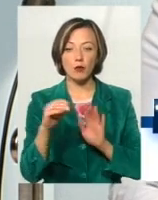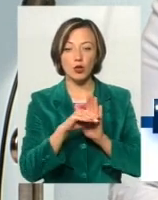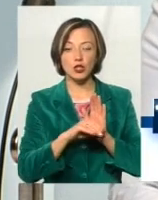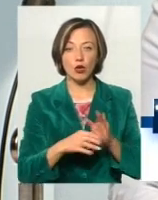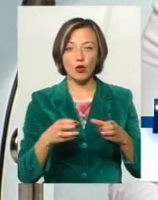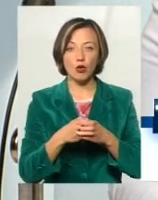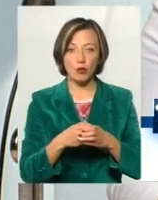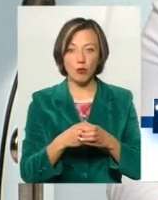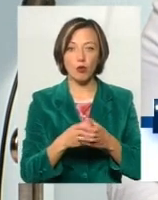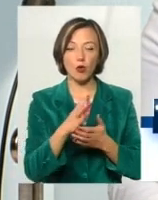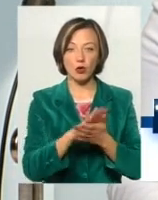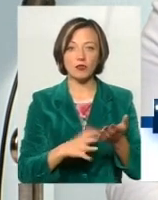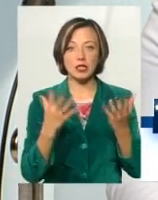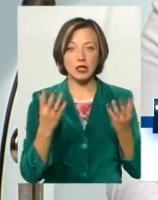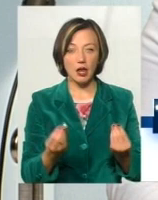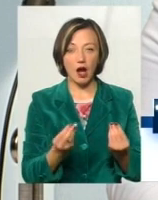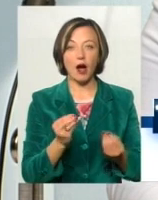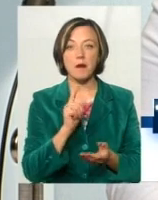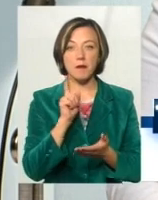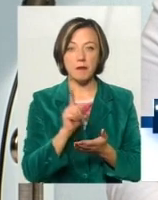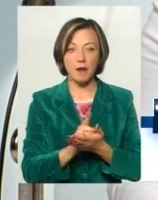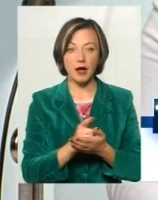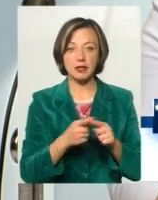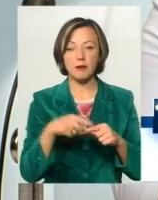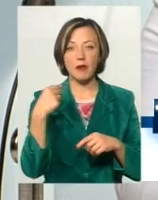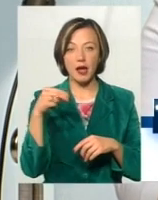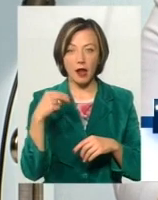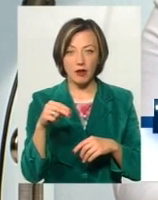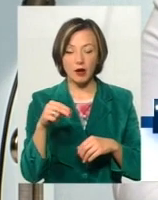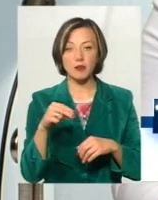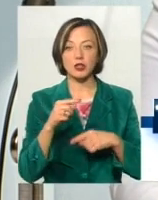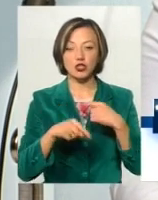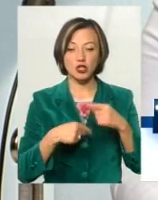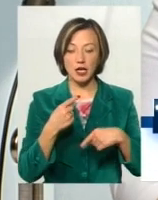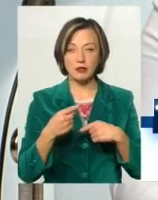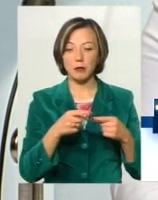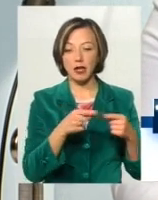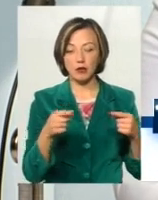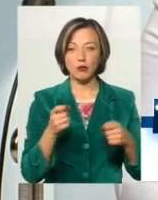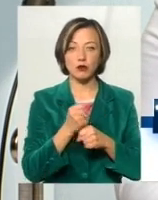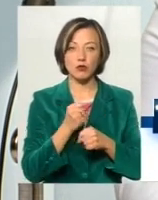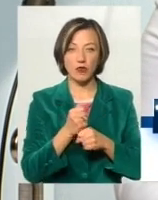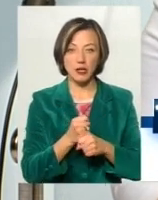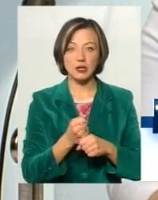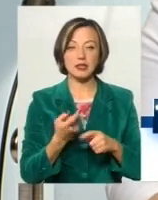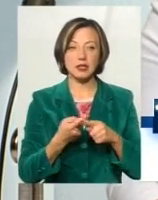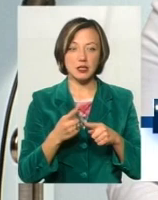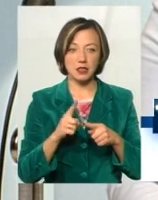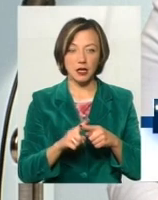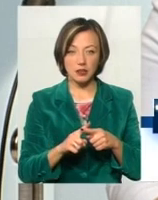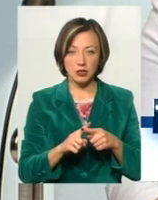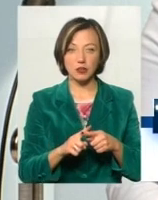групи продовженого дня, а вона має ось ці з перервами, відповідно, через певний період працювати в зазначених